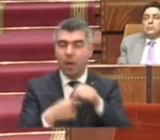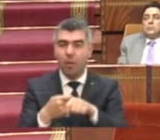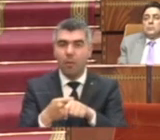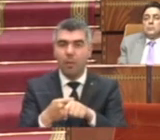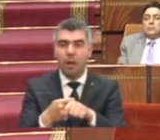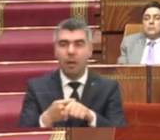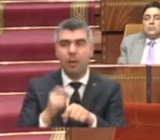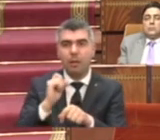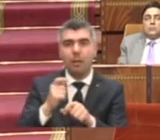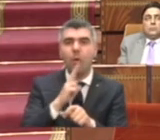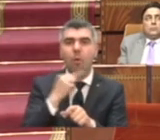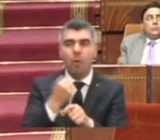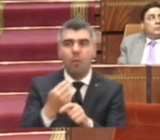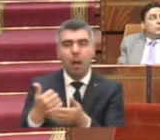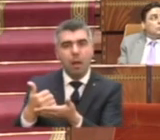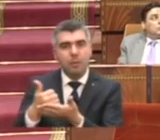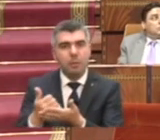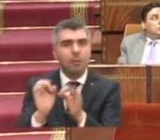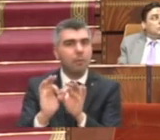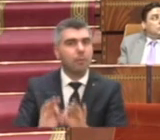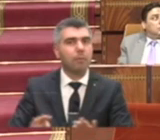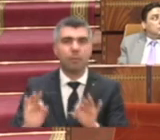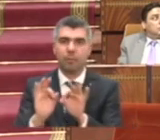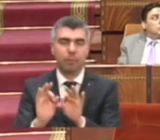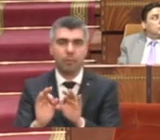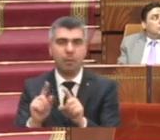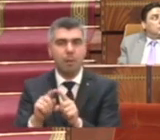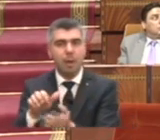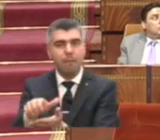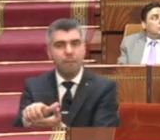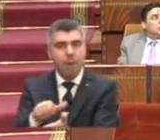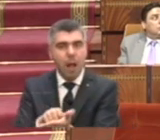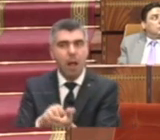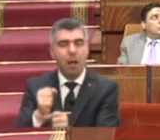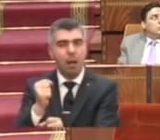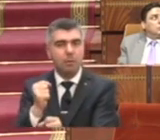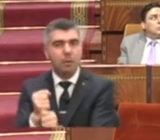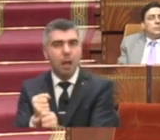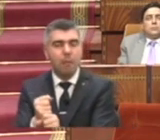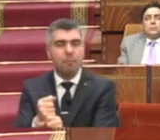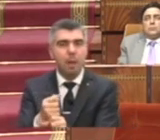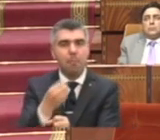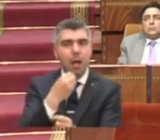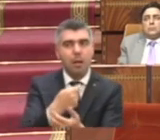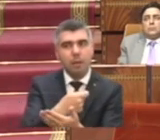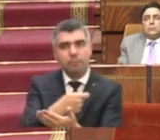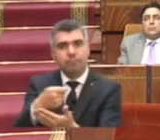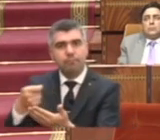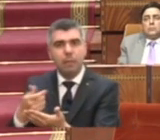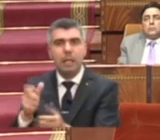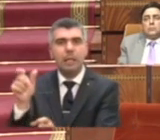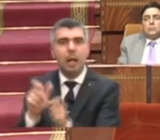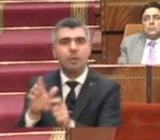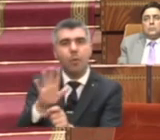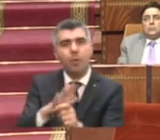الدوله، انه تيجتهدوا الفلاحين تيجتهدوا باش يزرعوا المحاصيل ويأمنوا الأمن الغذائي باش يوفروا الإمكانيات باش